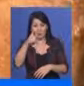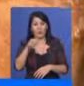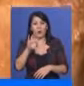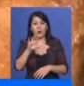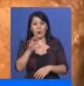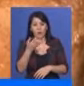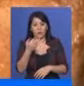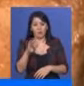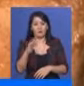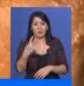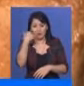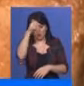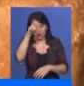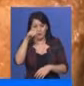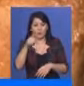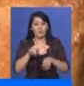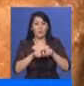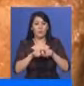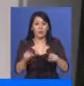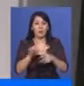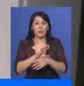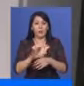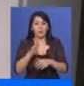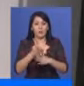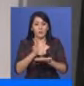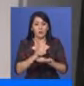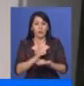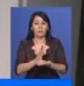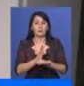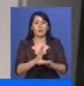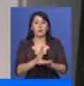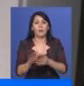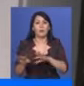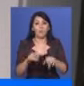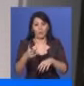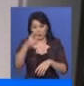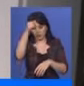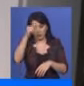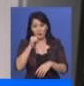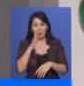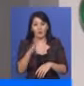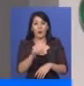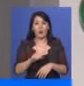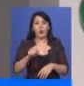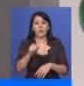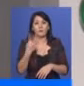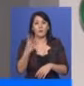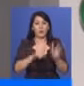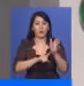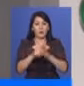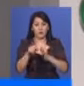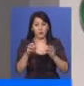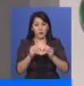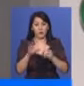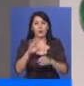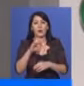наны осымен 50 жыл бойы шығарылып келе жатыр. Осындай жарты ғасыр тарихы бар ұйыным науқаны 2 айға созылады. Тамыздың 4-ті бастау алып, 10-шы қазан